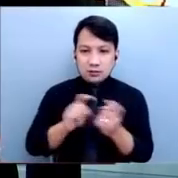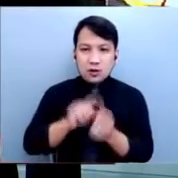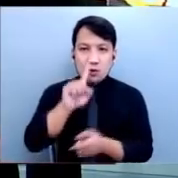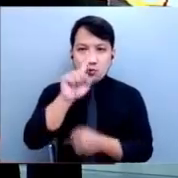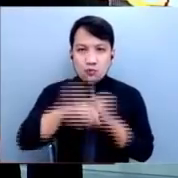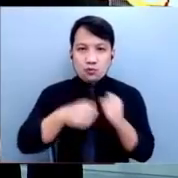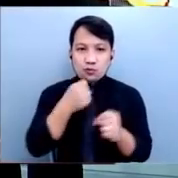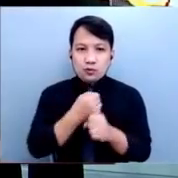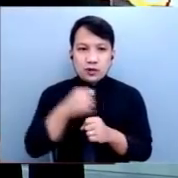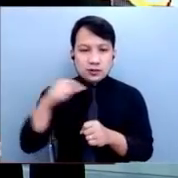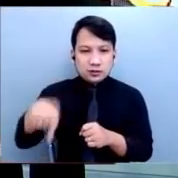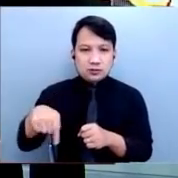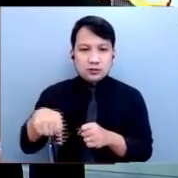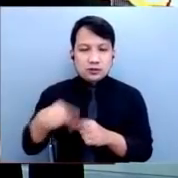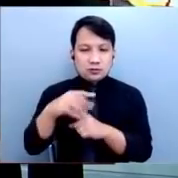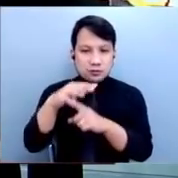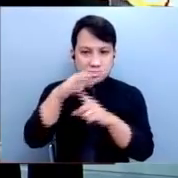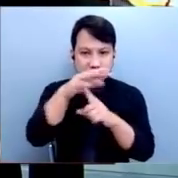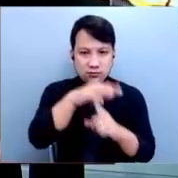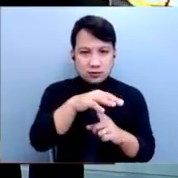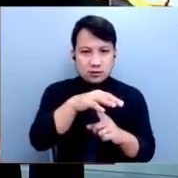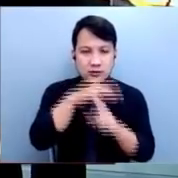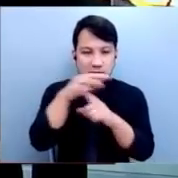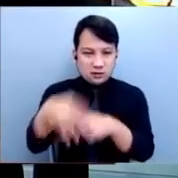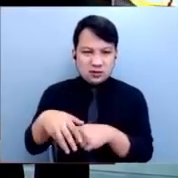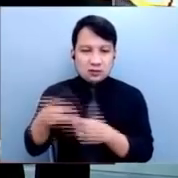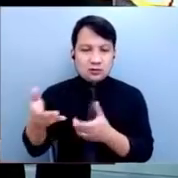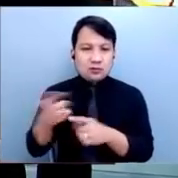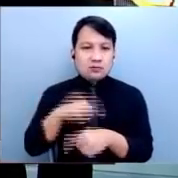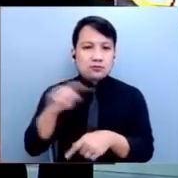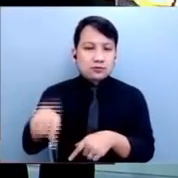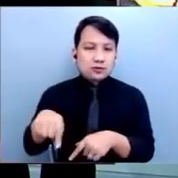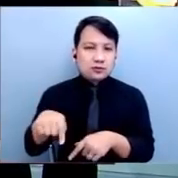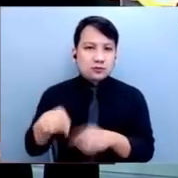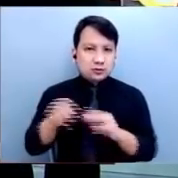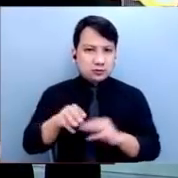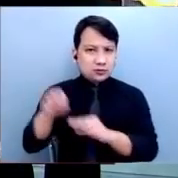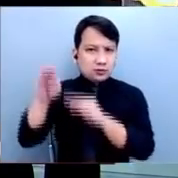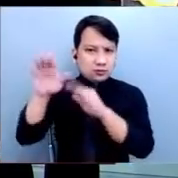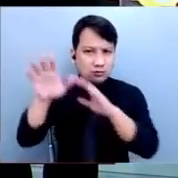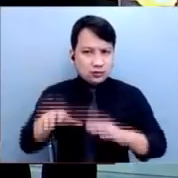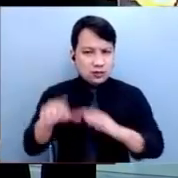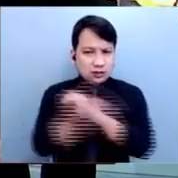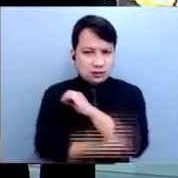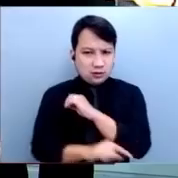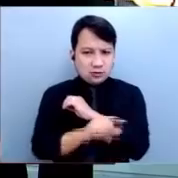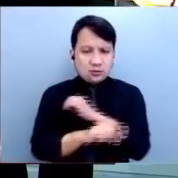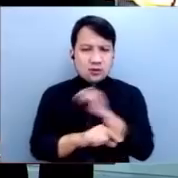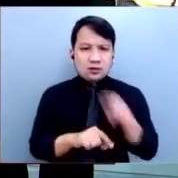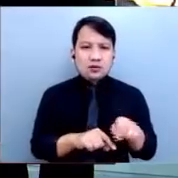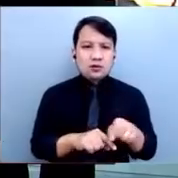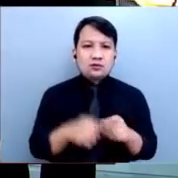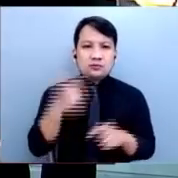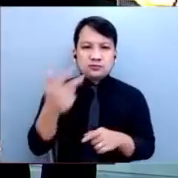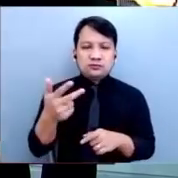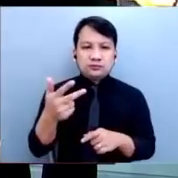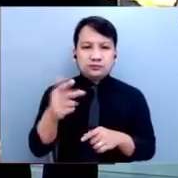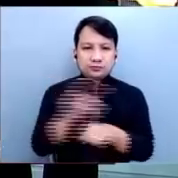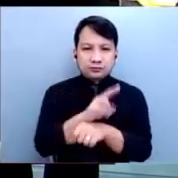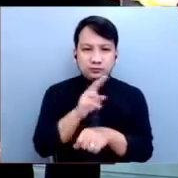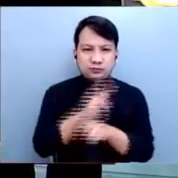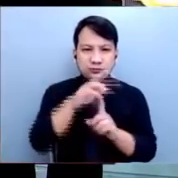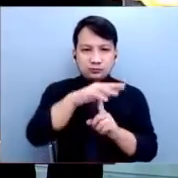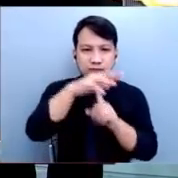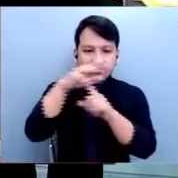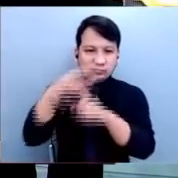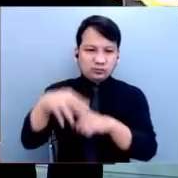pa lang po ang helicopter na bumagsak na yan doon sa bundok ng Quezon. Isa siya sa tatlong Airbus H125 helicopters